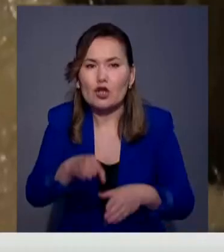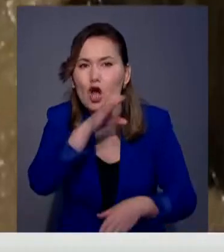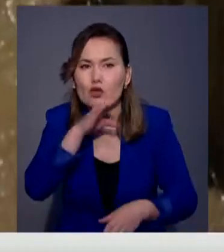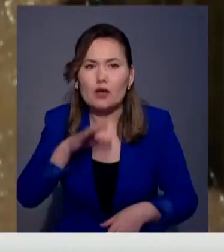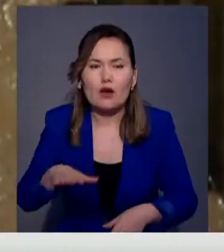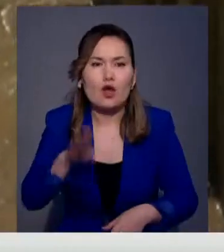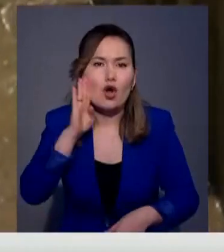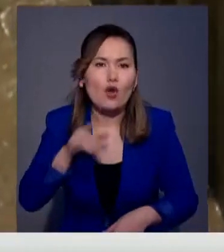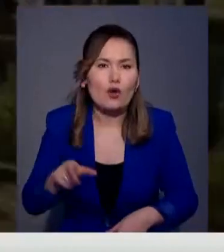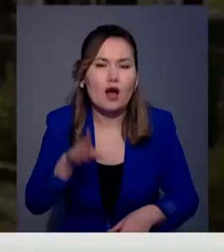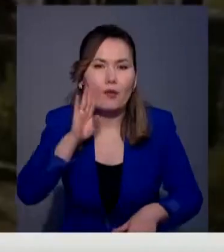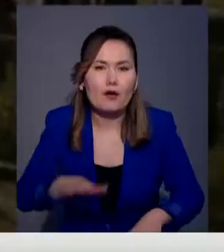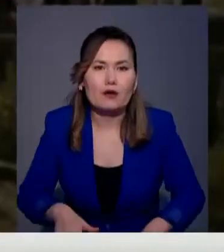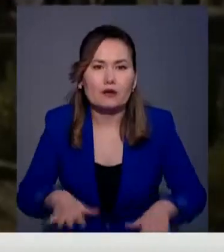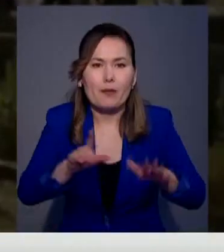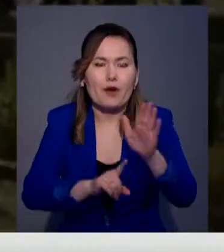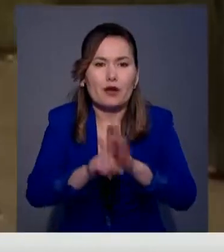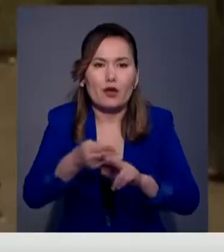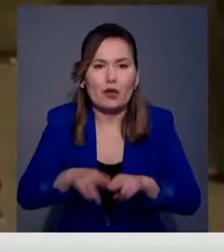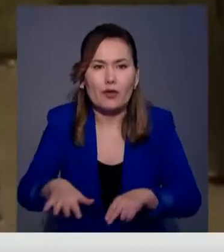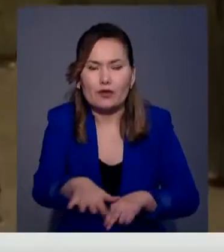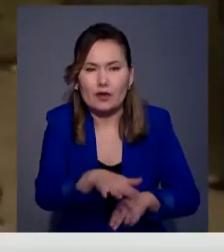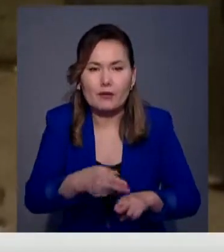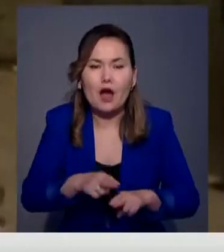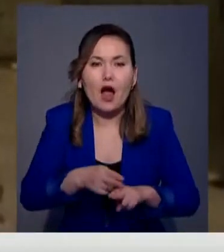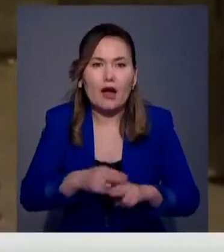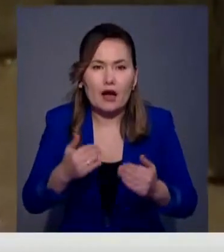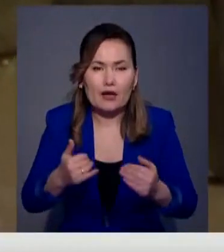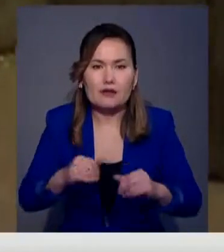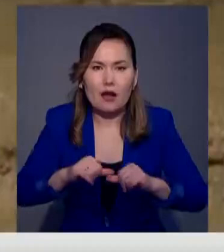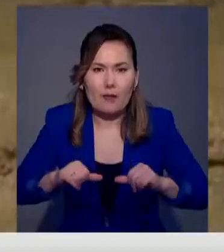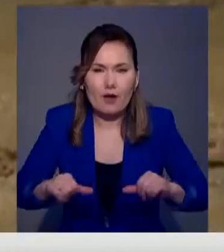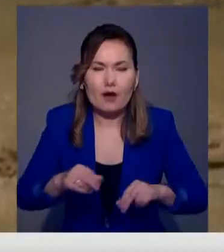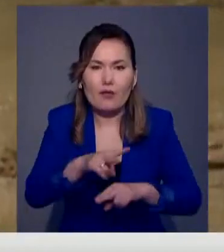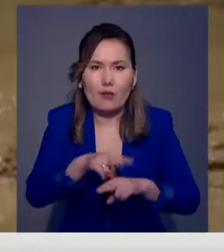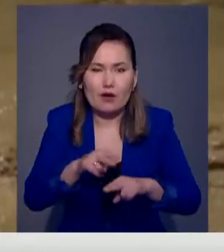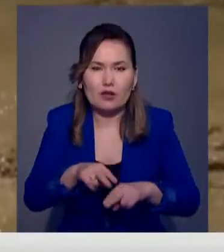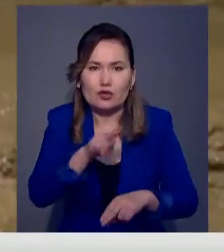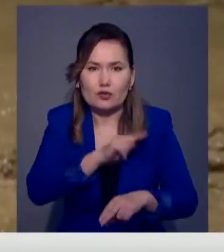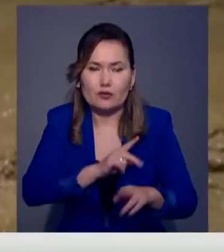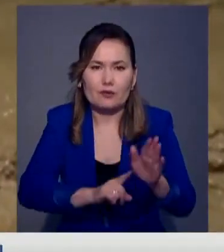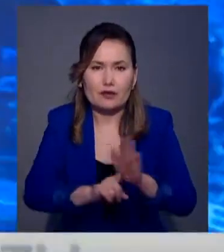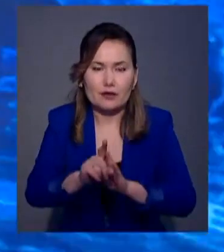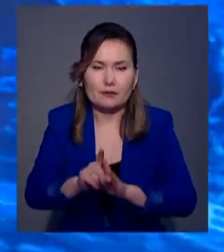солтүстігінде бірнеше өзен арнасынан тасыған. Осы ретте өңірде төтенше жағдай тәртібі жарияланды.